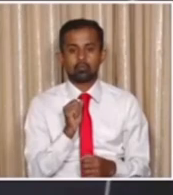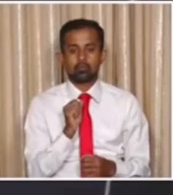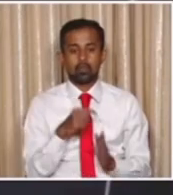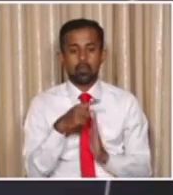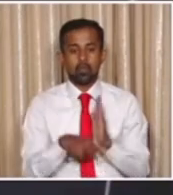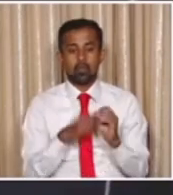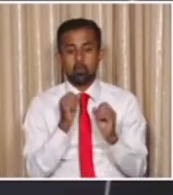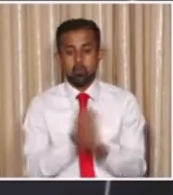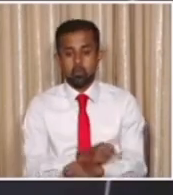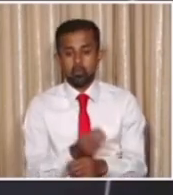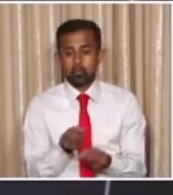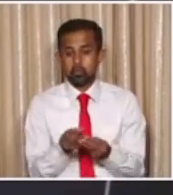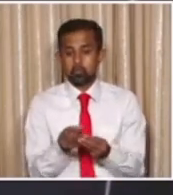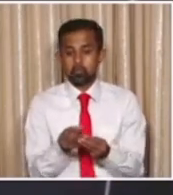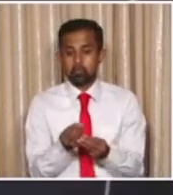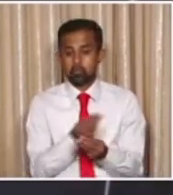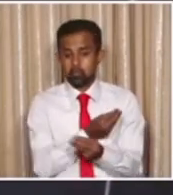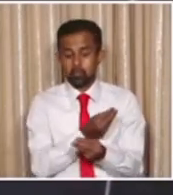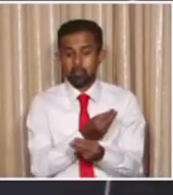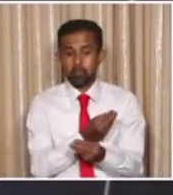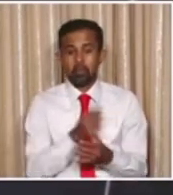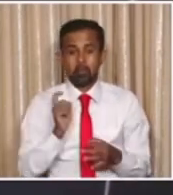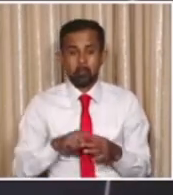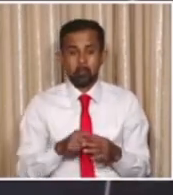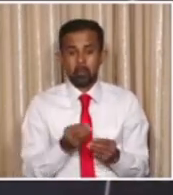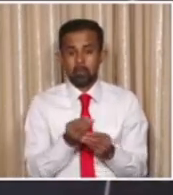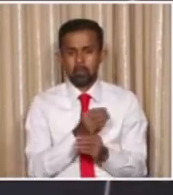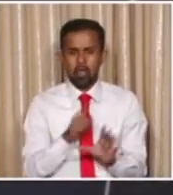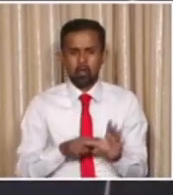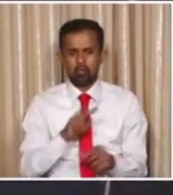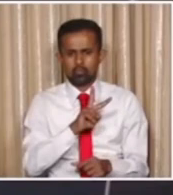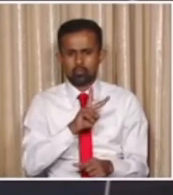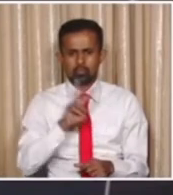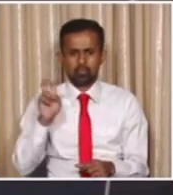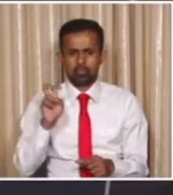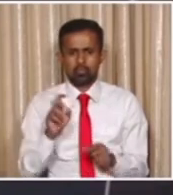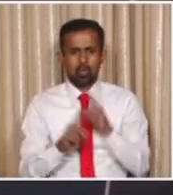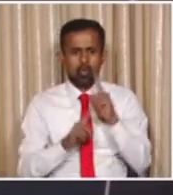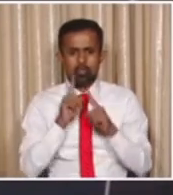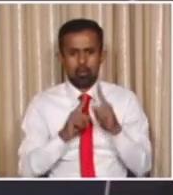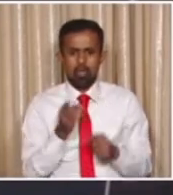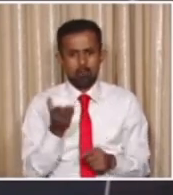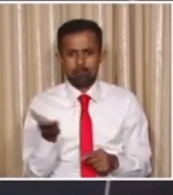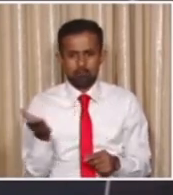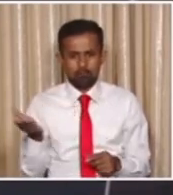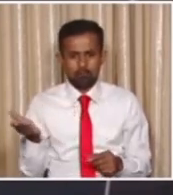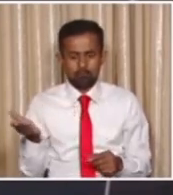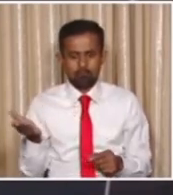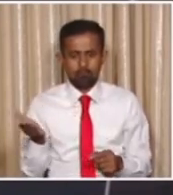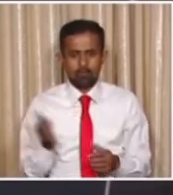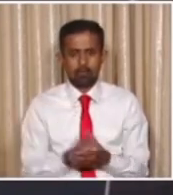රට බංකොලොත් වීමට ආසන්නම කරුණු හැටියට ඊට ආසන්න අවුරුදු දෙකහමාර ගැන බොහෝ දෙනා කතා කරනවා.